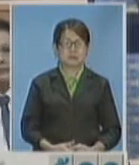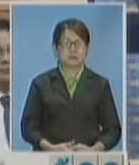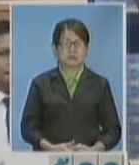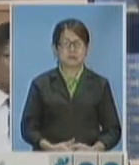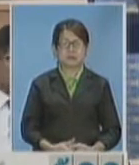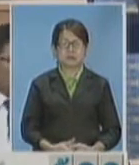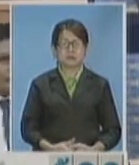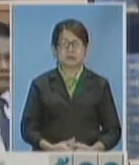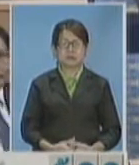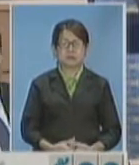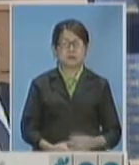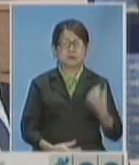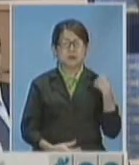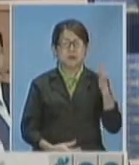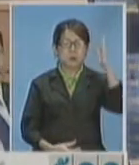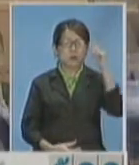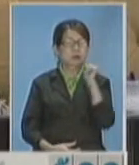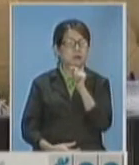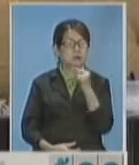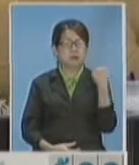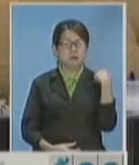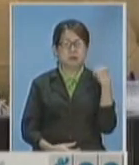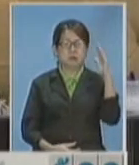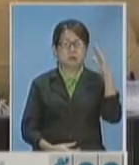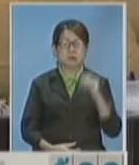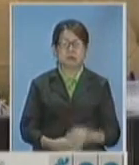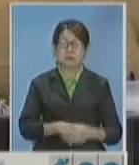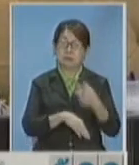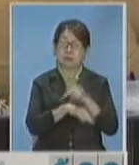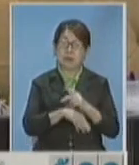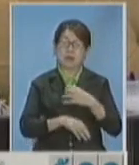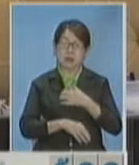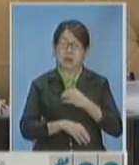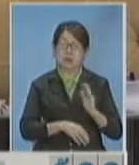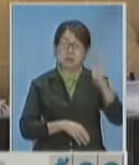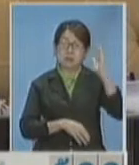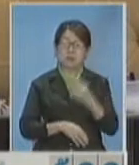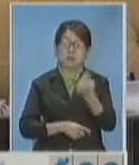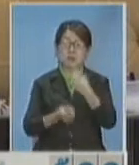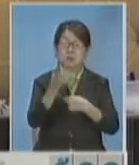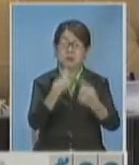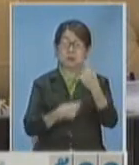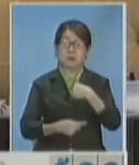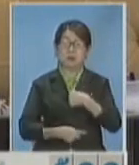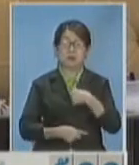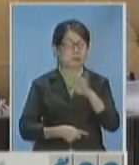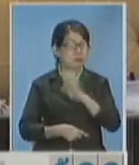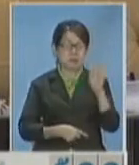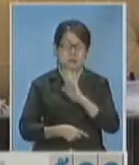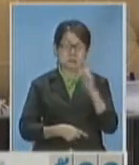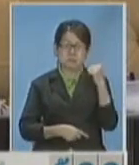มีผู้ประท้วงครับ ถ้าประท้วงเพื่อวิพากษ์วิจารณ์ครับวินิจฉัยเนี่ยคงไม่ได้ฮ